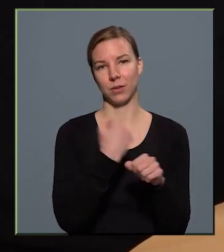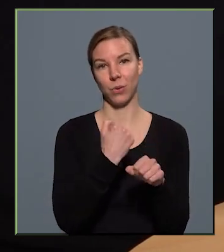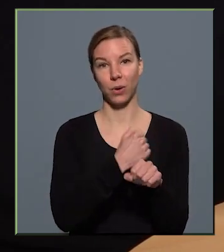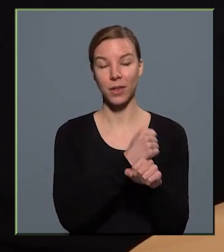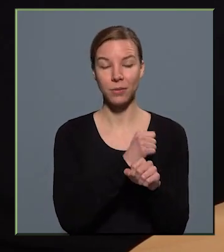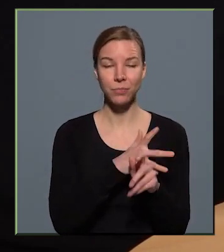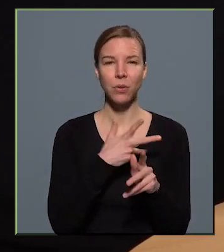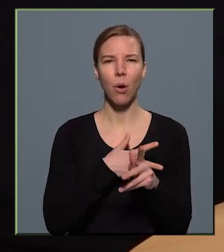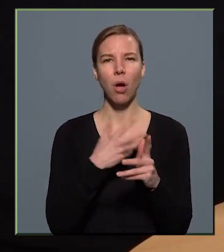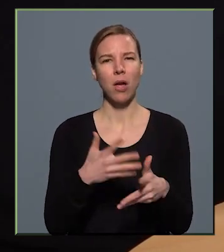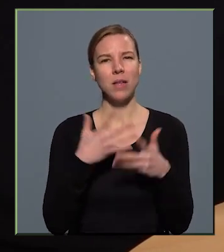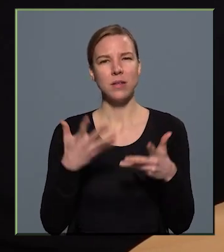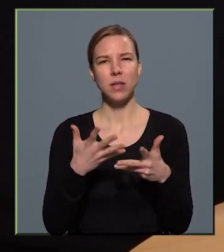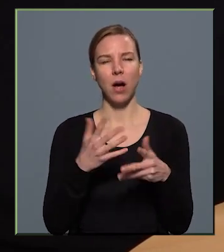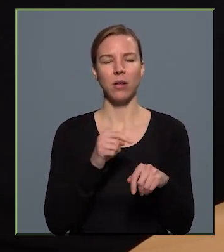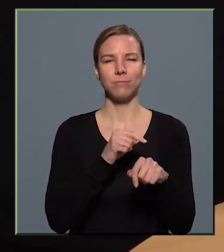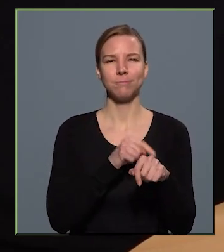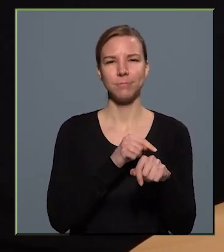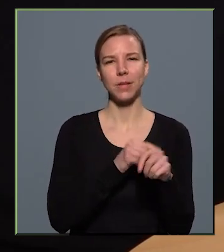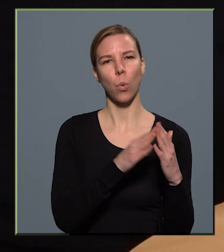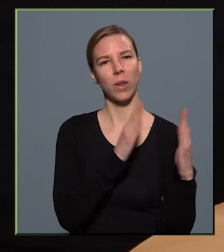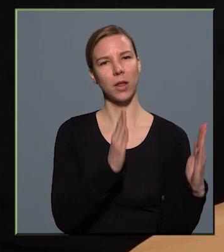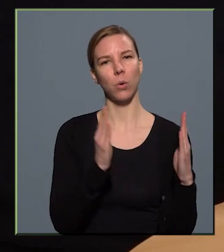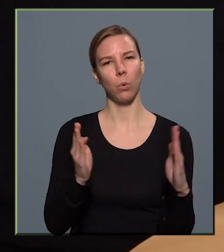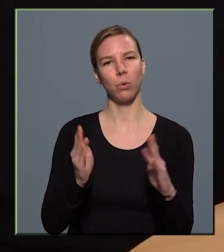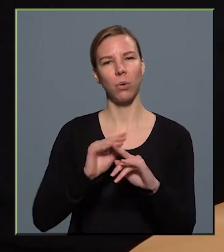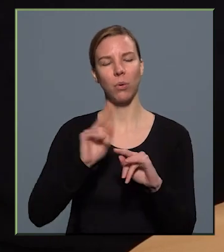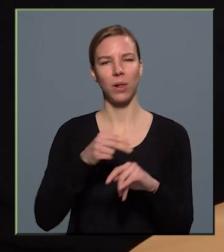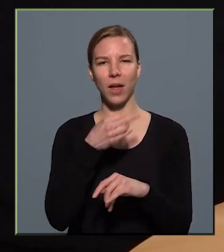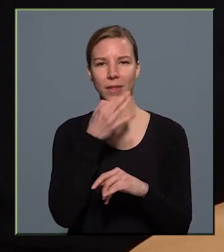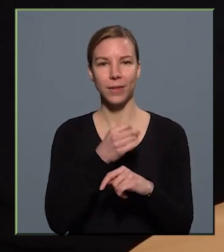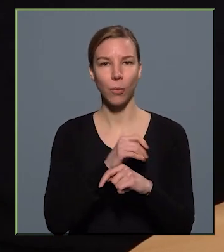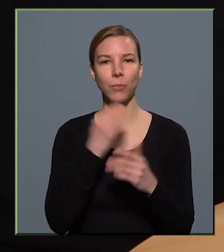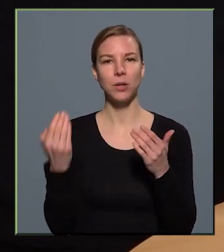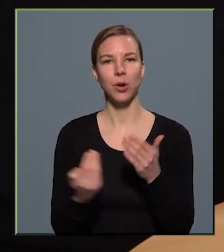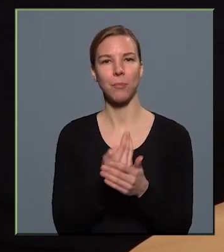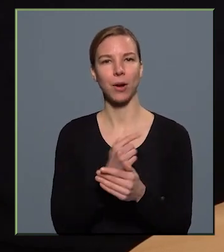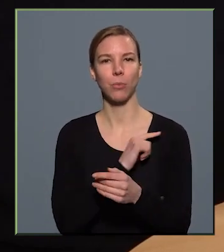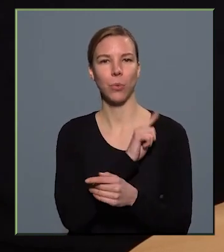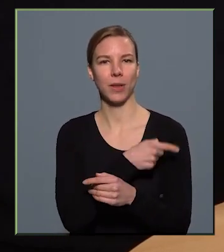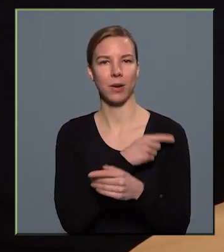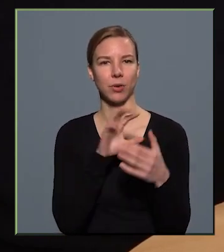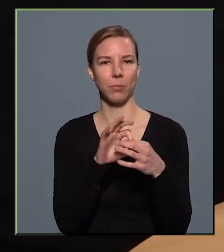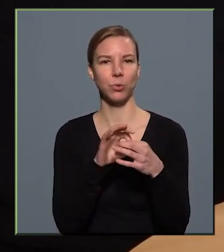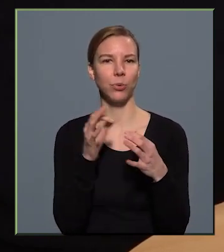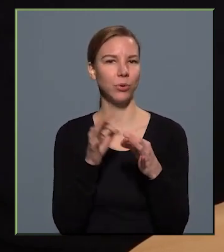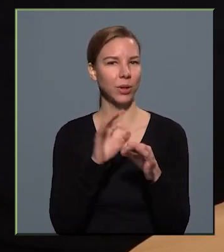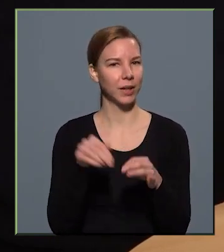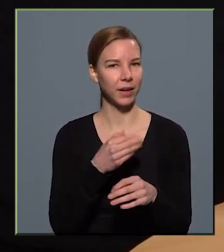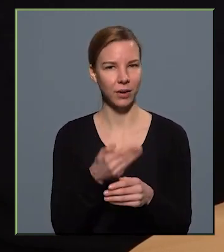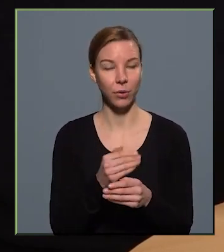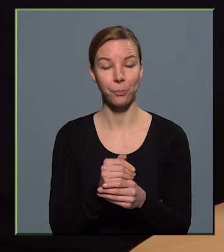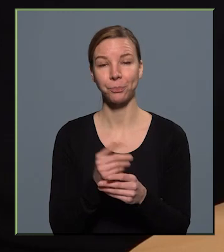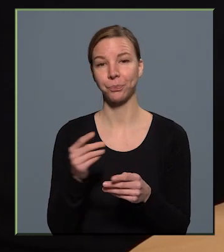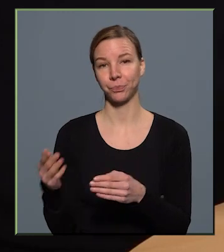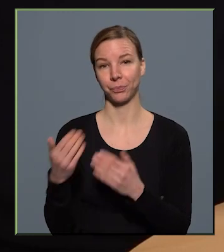jelentősebb mérföldkövekről és korszakokról, így a megújuló energiához kapcsolódó történetekről is. Szóval tartsanak